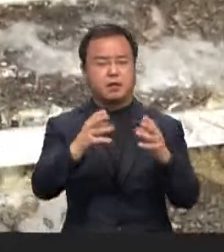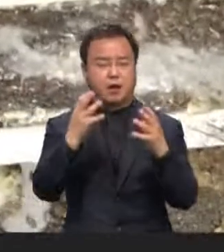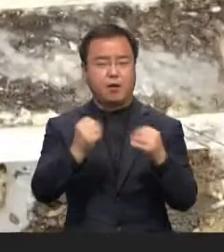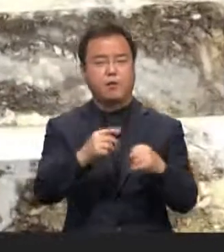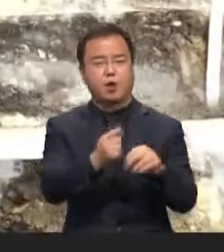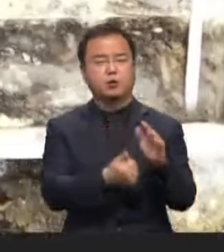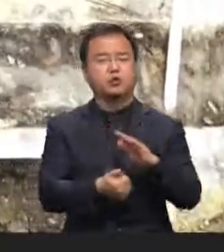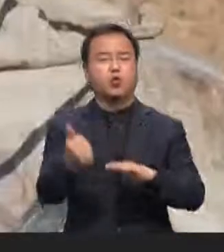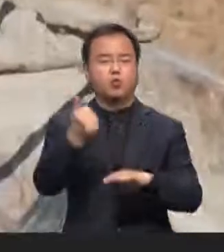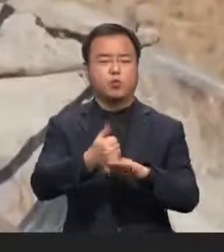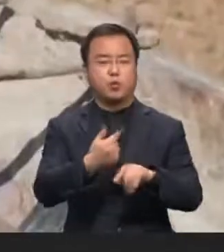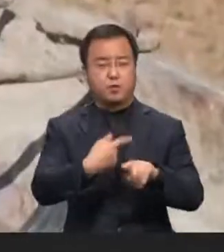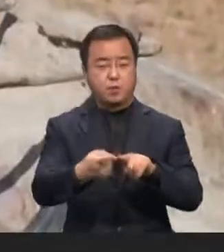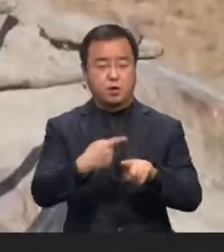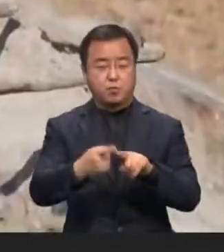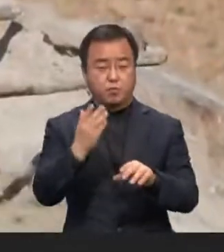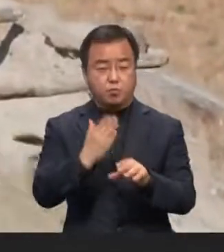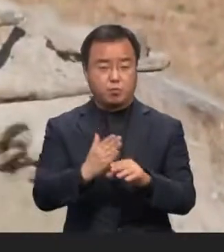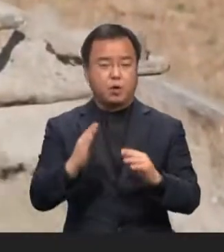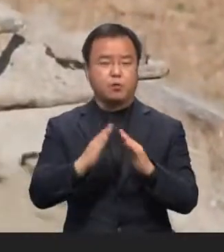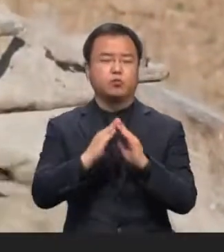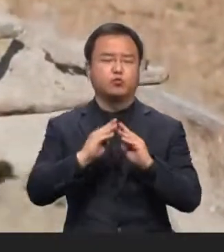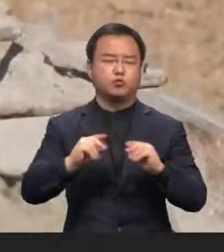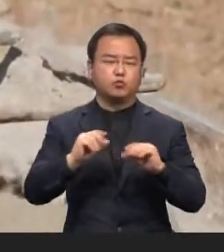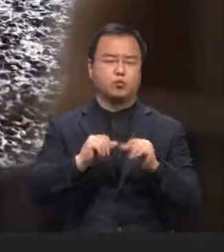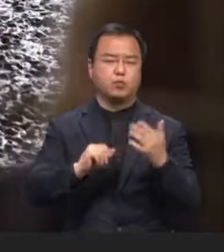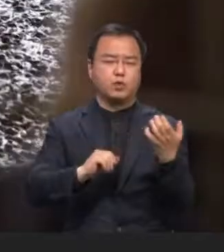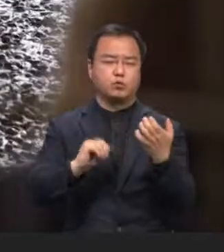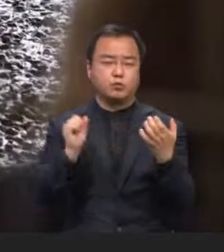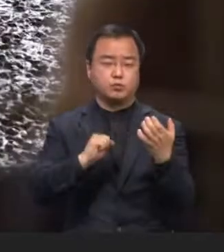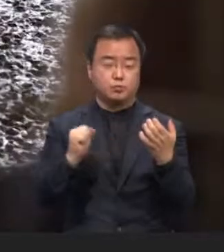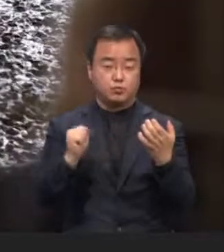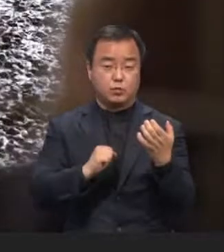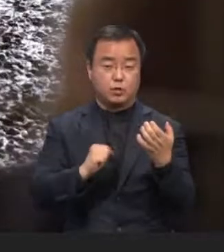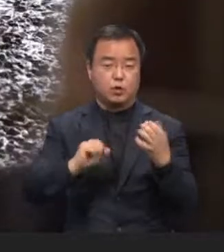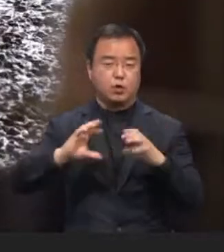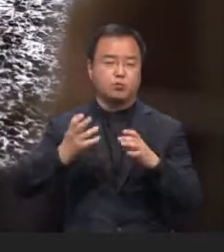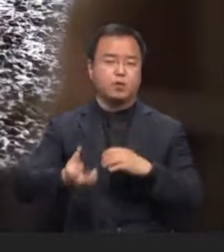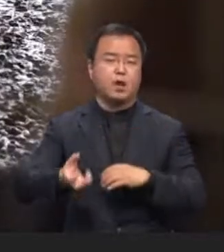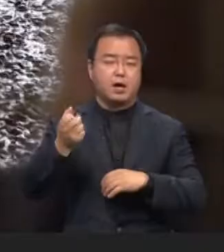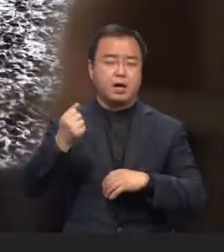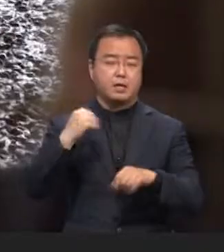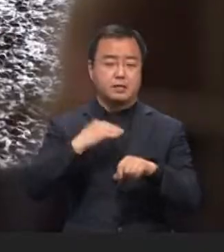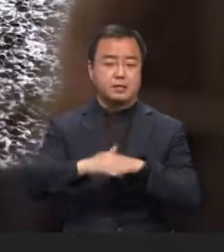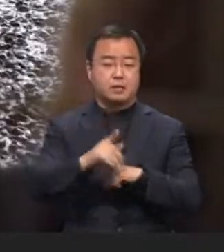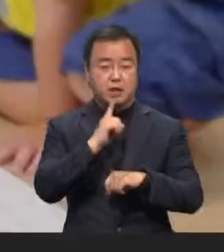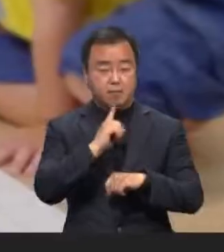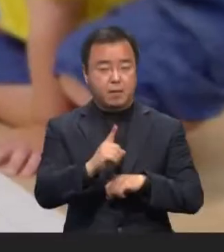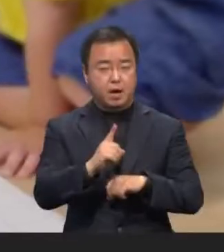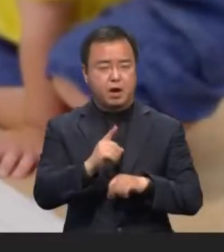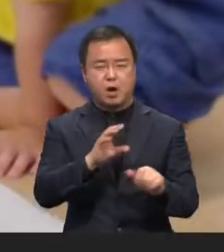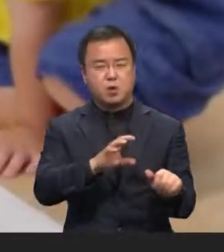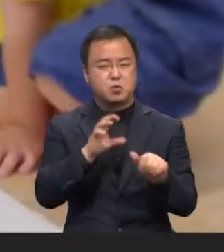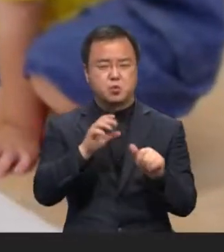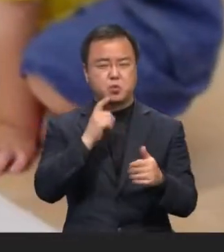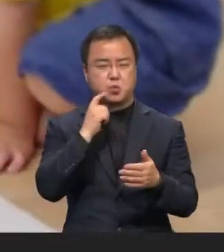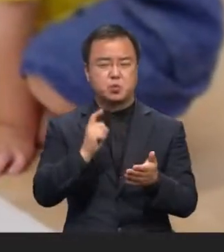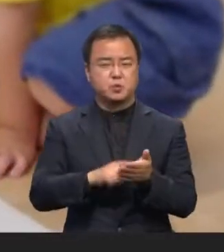한편 부동산의 90%가 국가 소유라는 특수성을 지니고 있어서 적용이 쉽지 않은 것으로